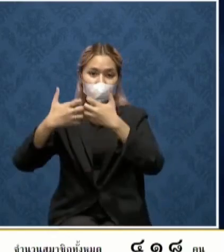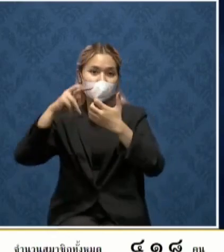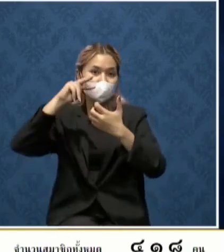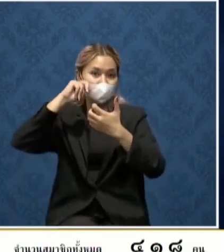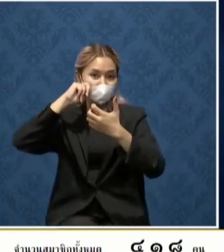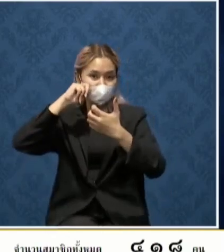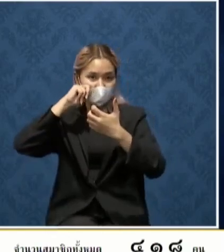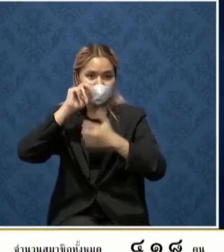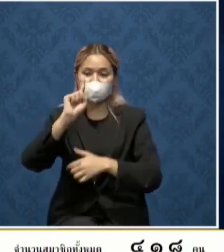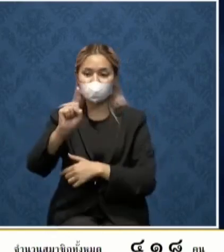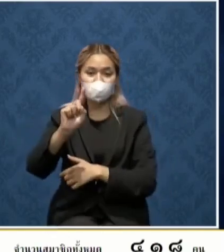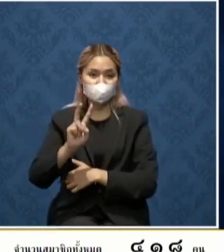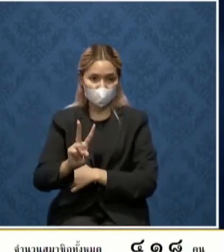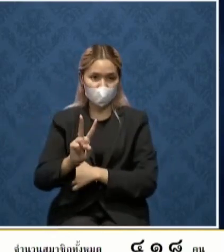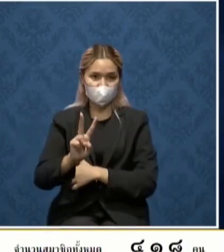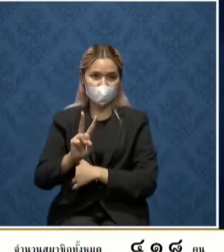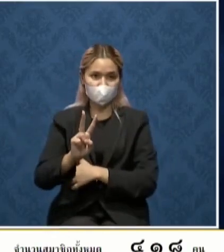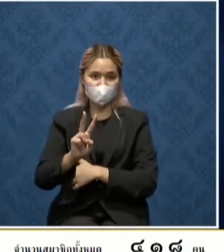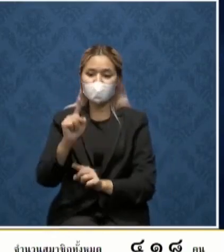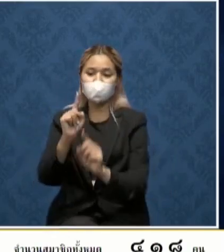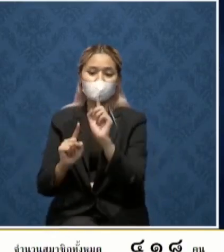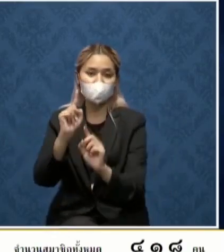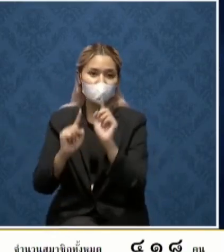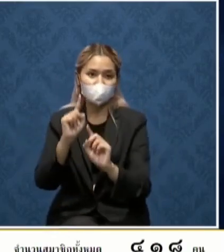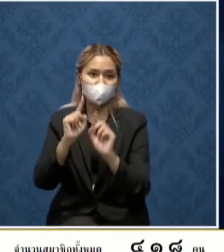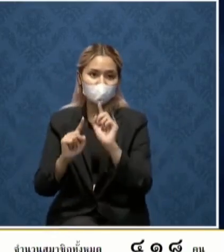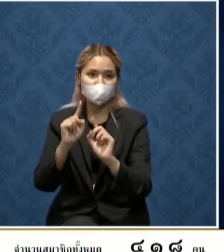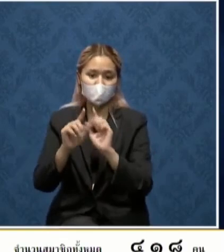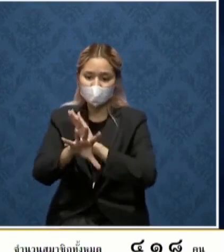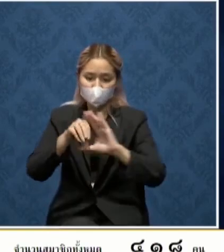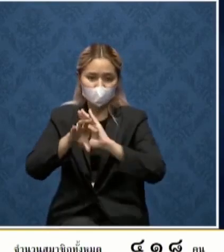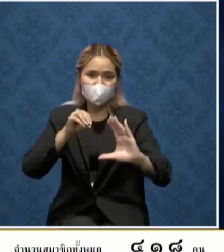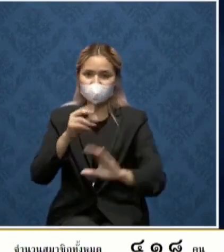้การทั้งหมายเลข 1 และ 2ไม่มีมารวดแรงดันทางดูด